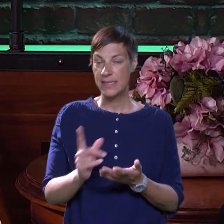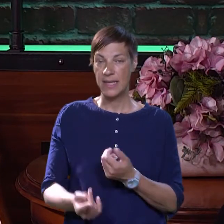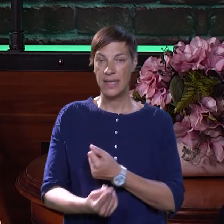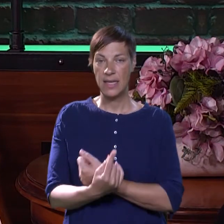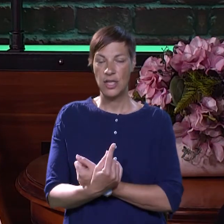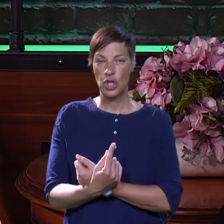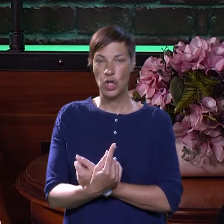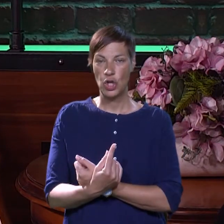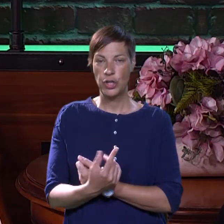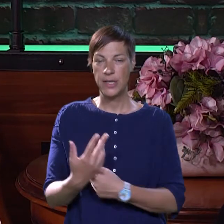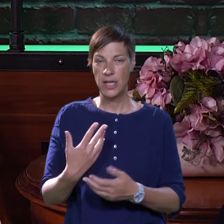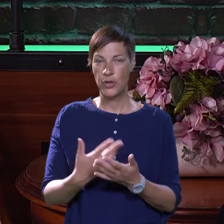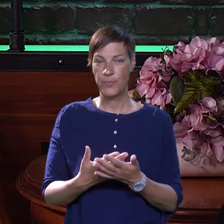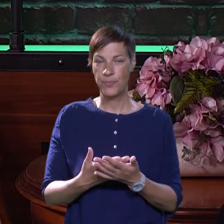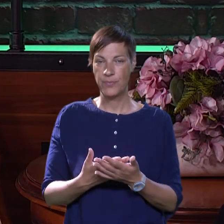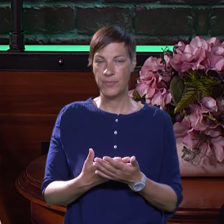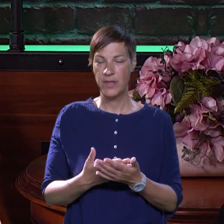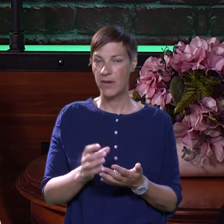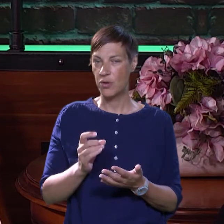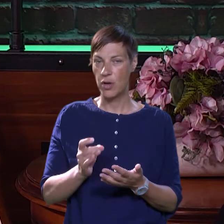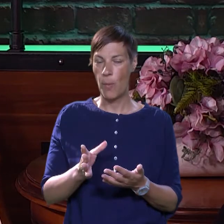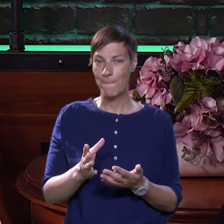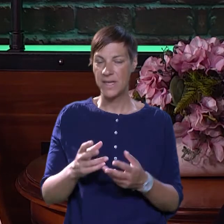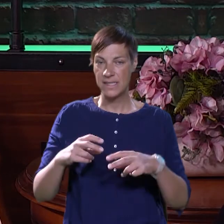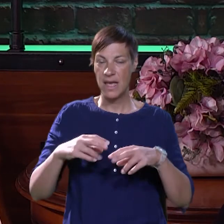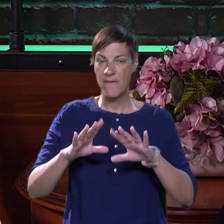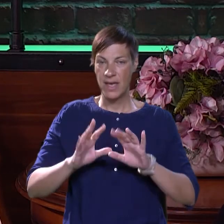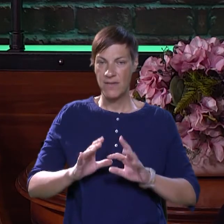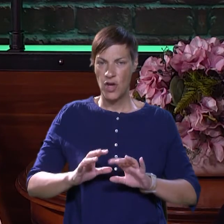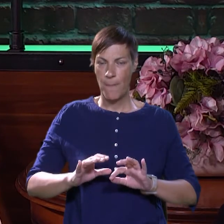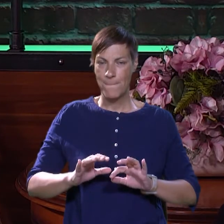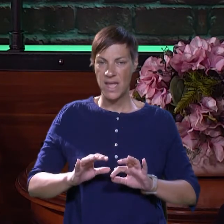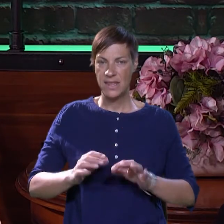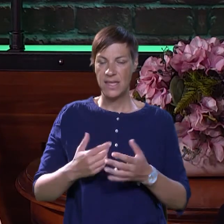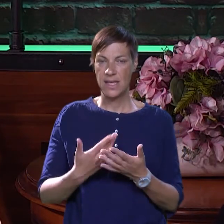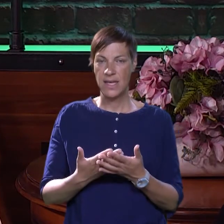nije dogodilo da ovako nam ubrzava informatika,